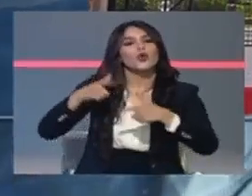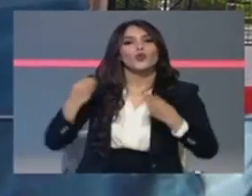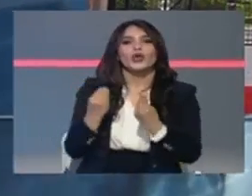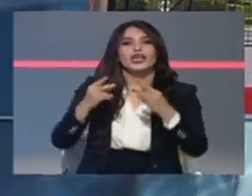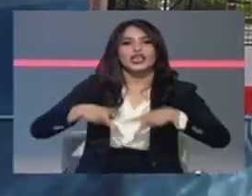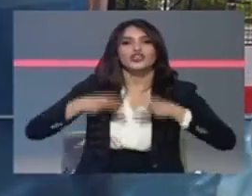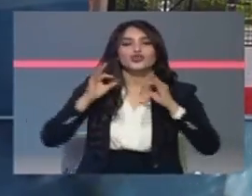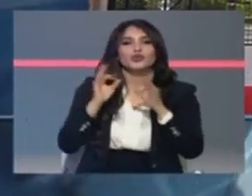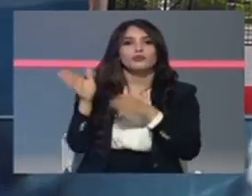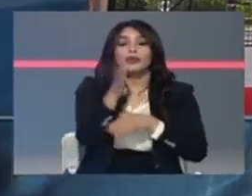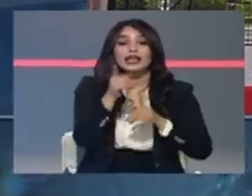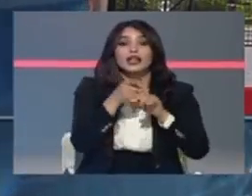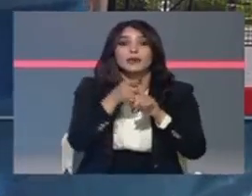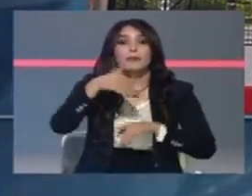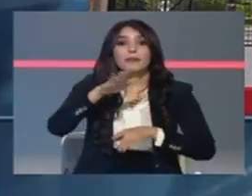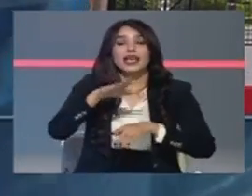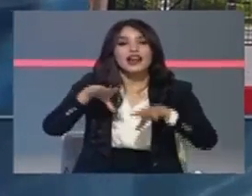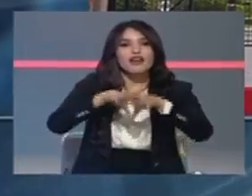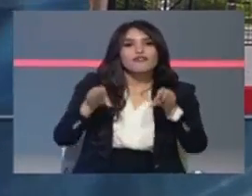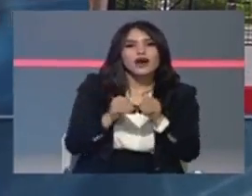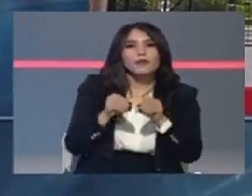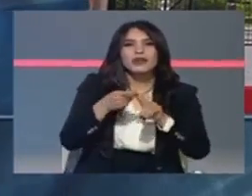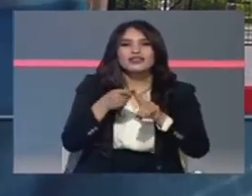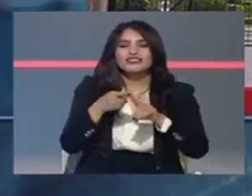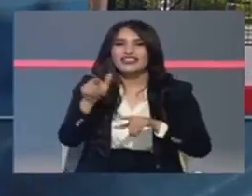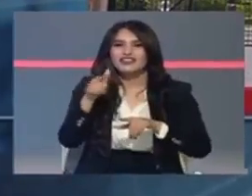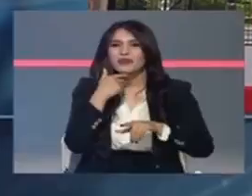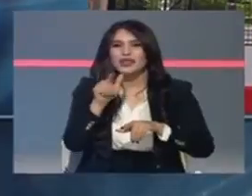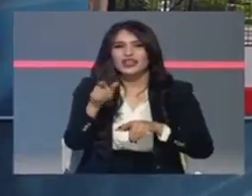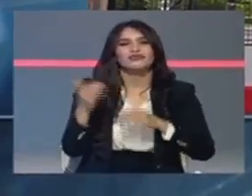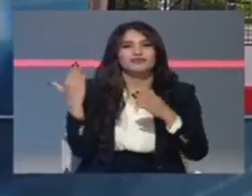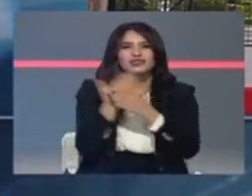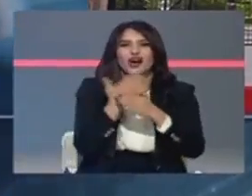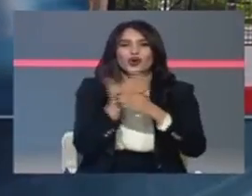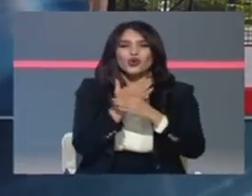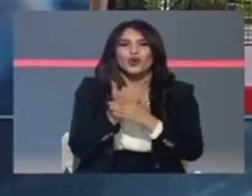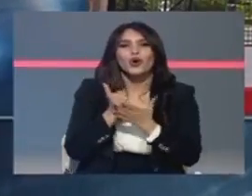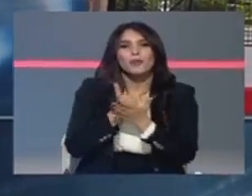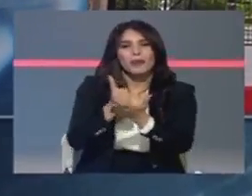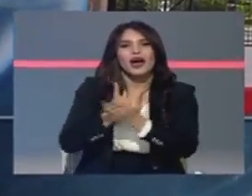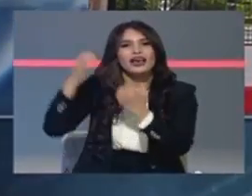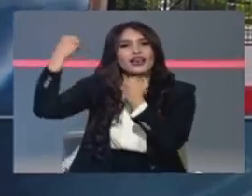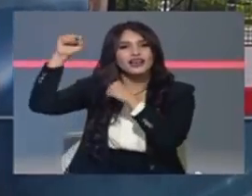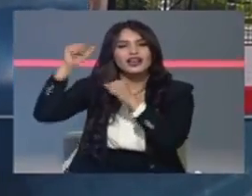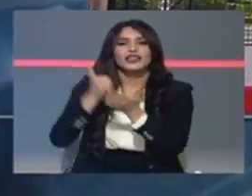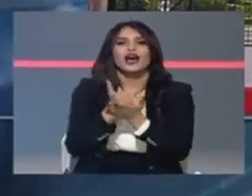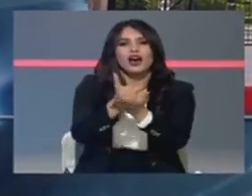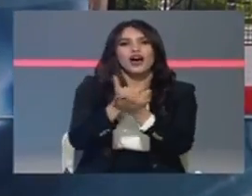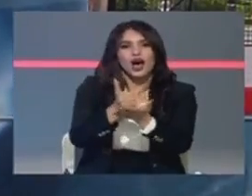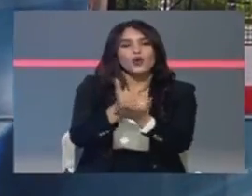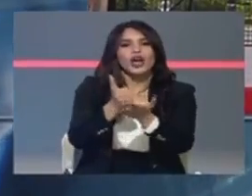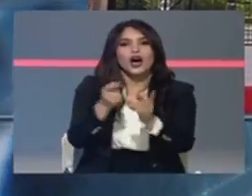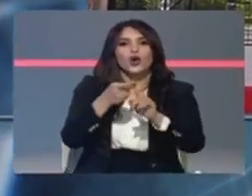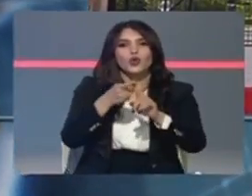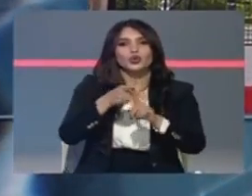العائلات اللي يطلبوا وضعيتهم تدخل العاجل من بعثاتنا، وبعثاتنا عن طريق الملحقين الاجتماعيين قاعدين